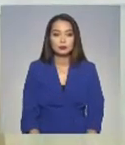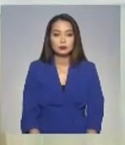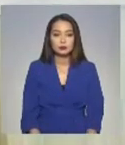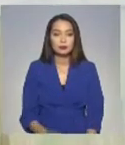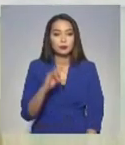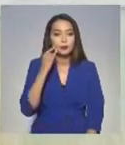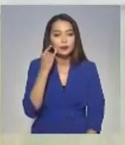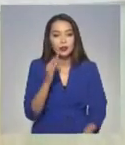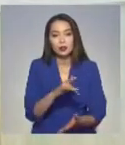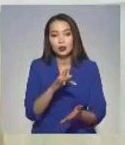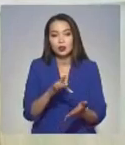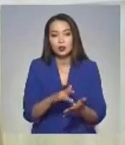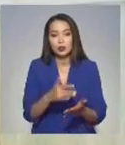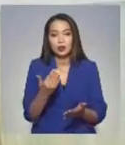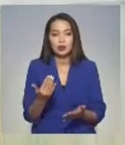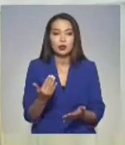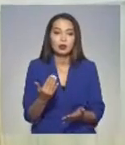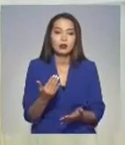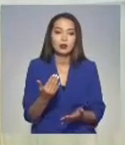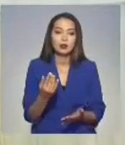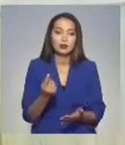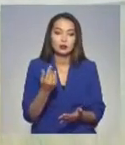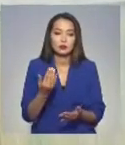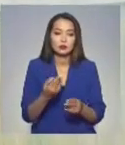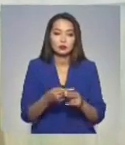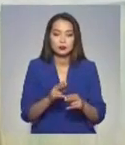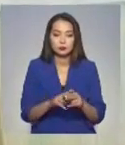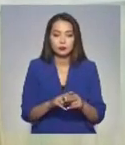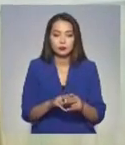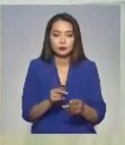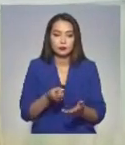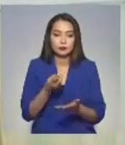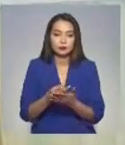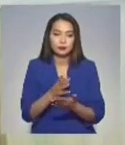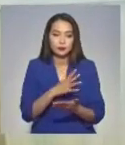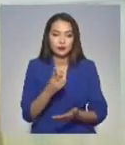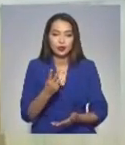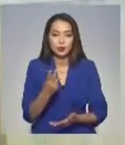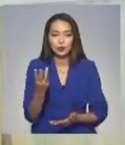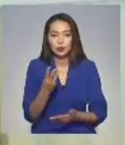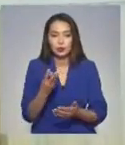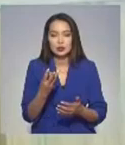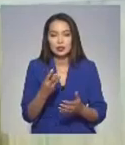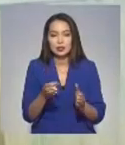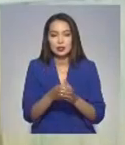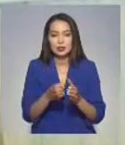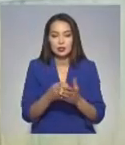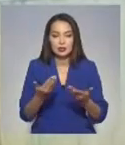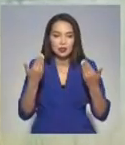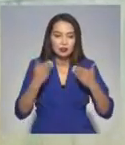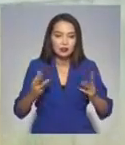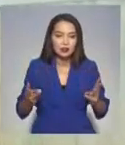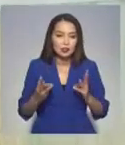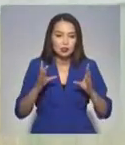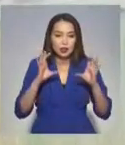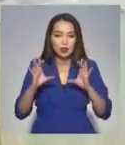Павлодар қаласының бірінші емханасына жатқызылды. Екінші, үшінші дәрежелі дене күйігі диагнозы